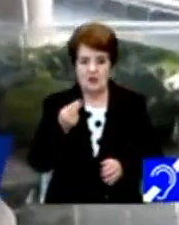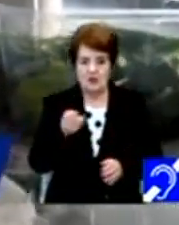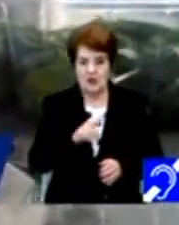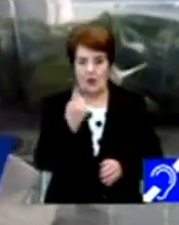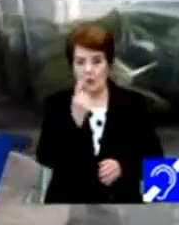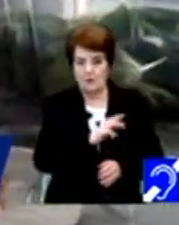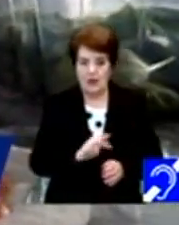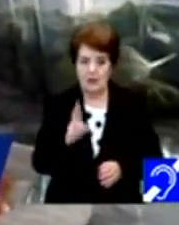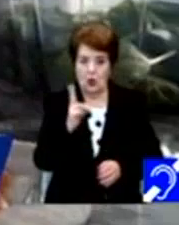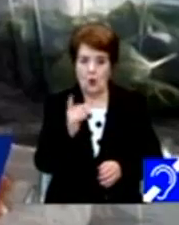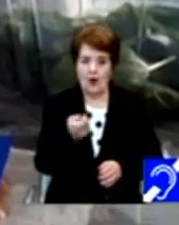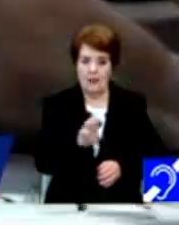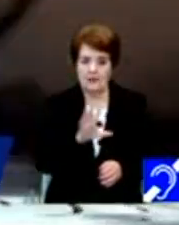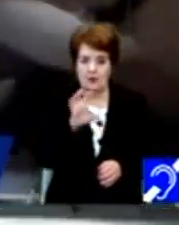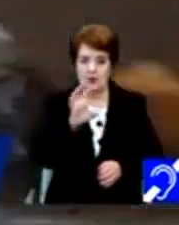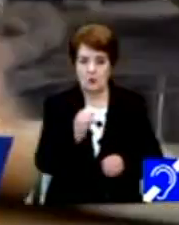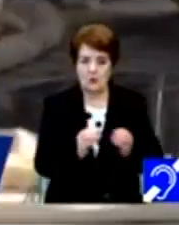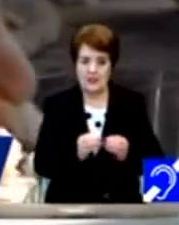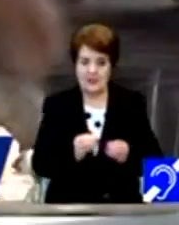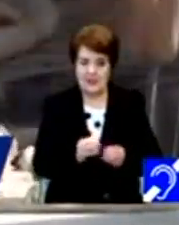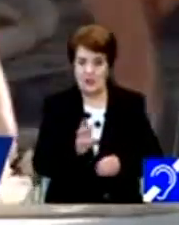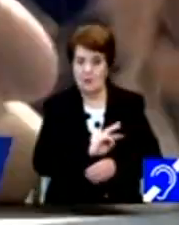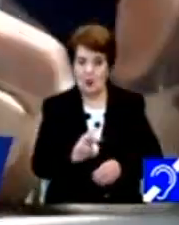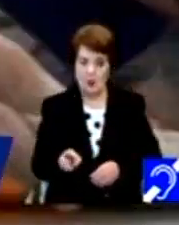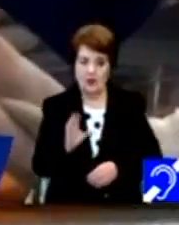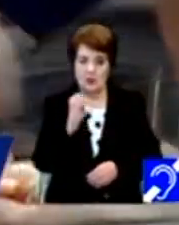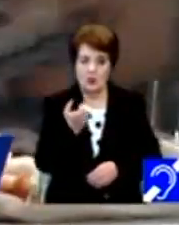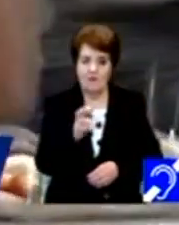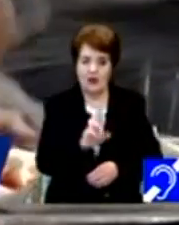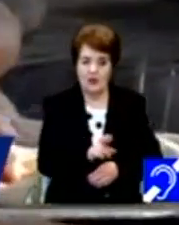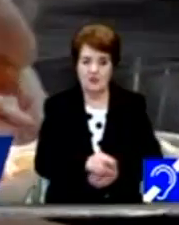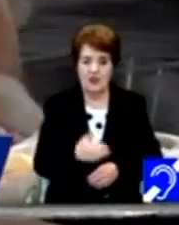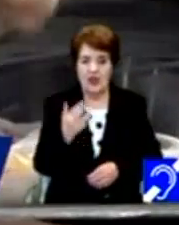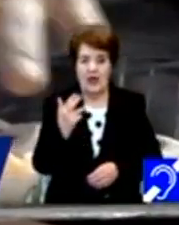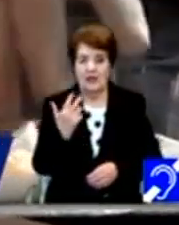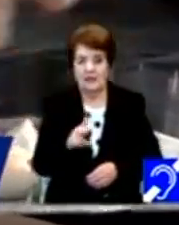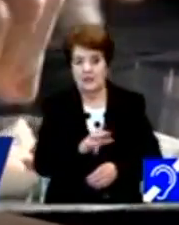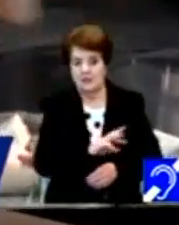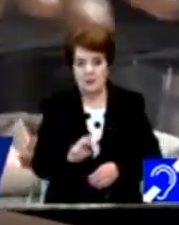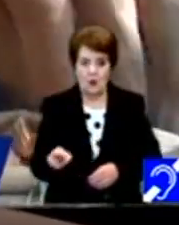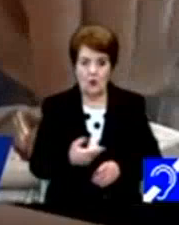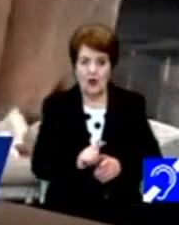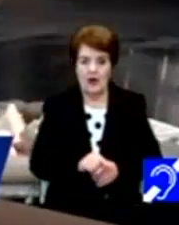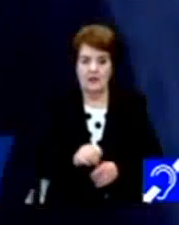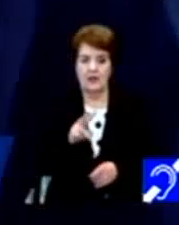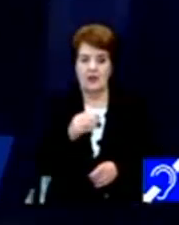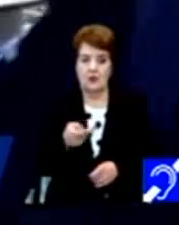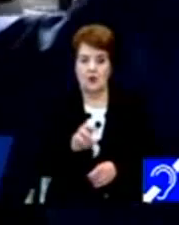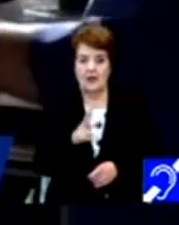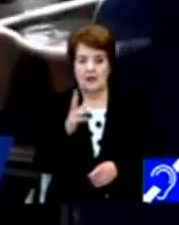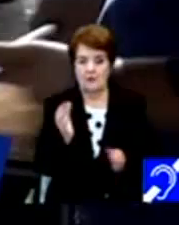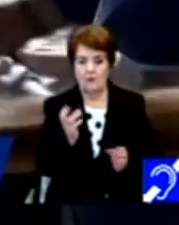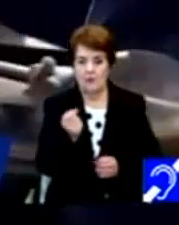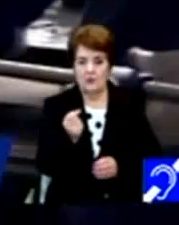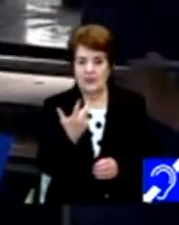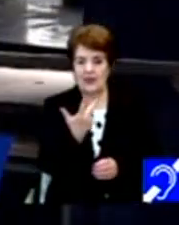euro. Croația a primit 510 milioane de euro, Slovacia 330 de milioane, iar Lituania puțin peste 300 de milioane